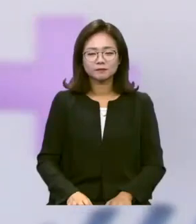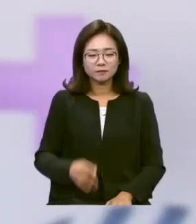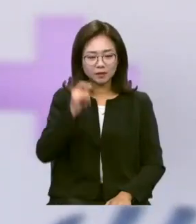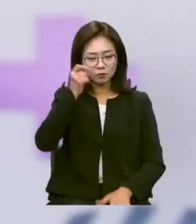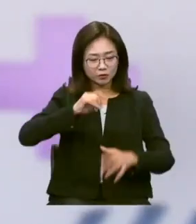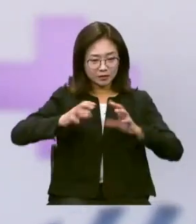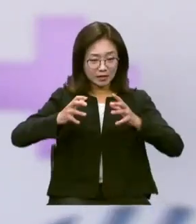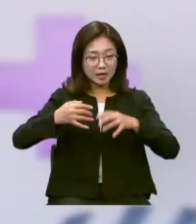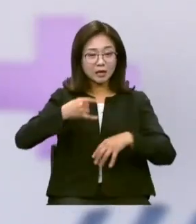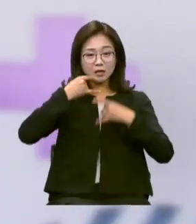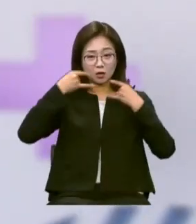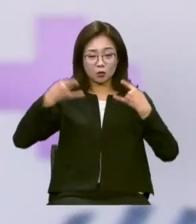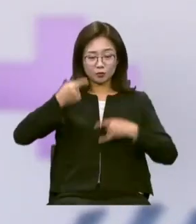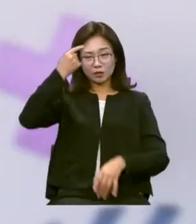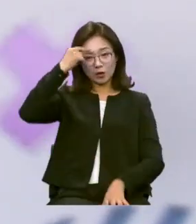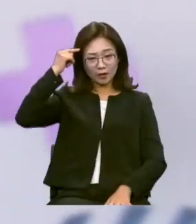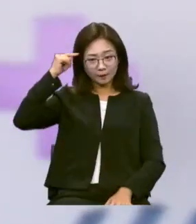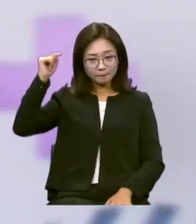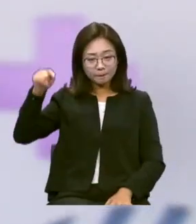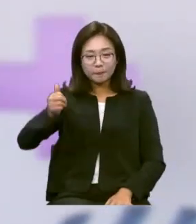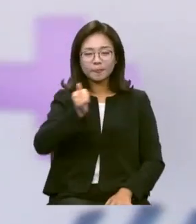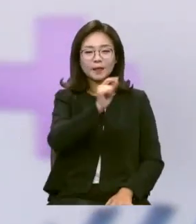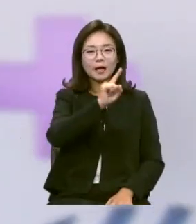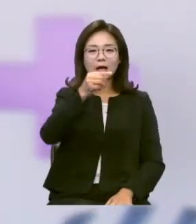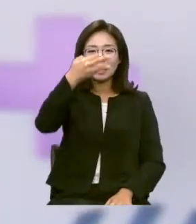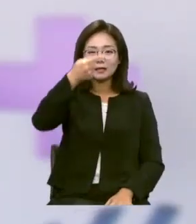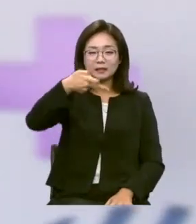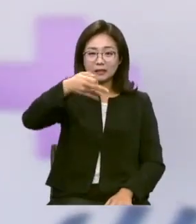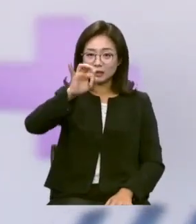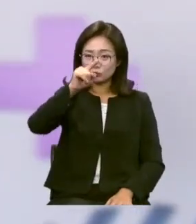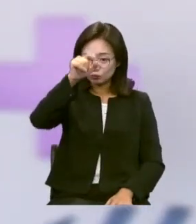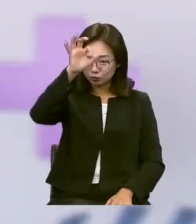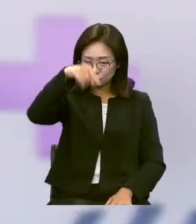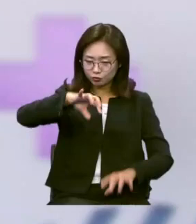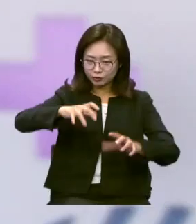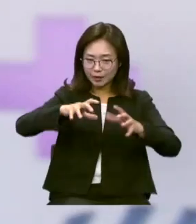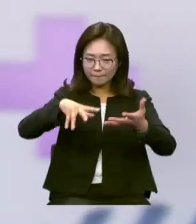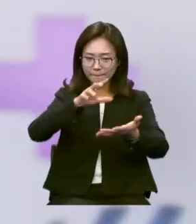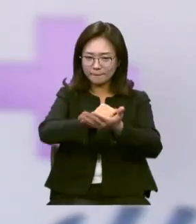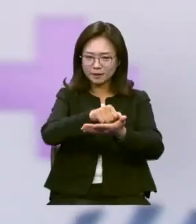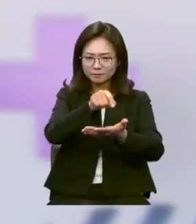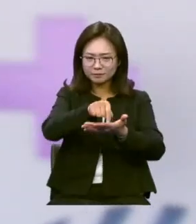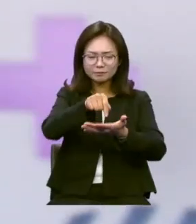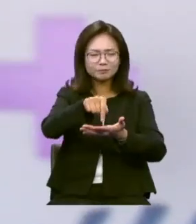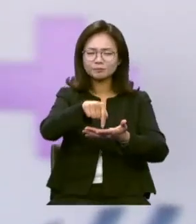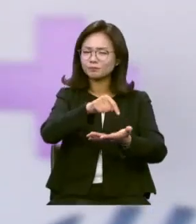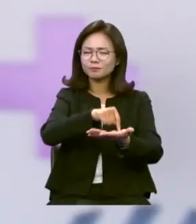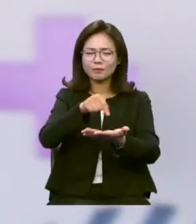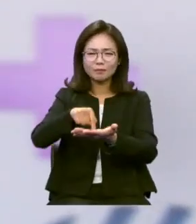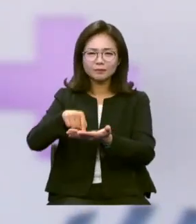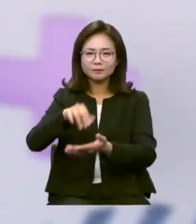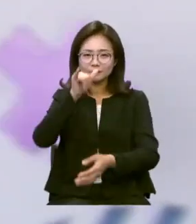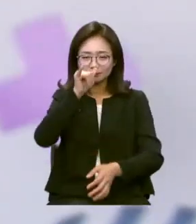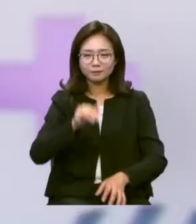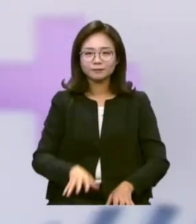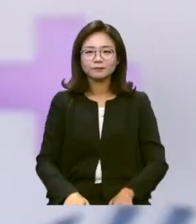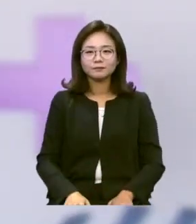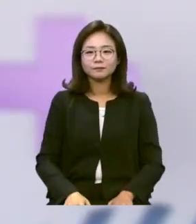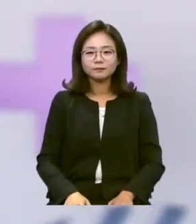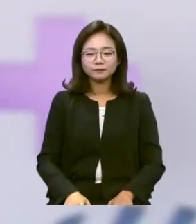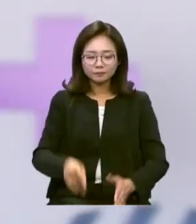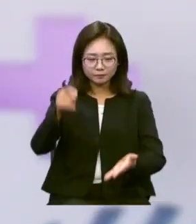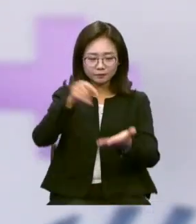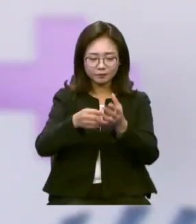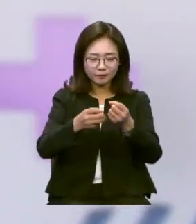우크라이나가 러시아로부터 제2의 도시 하르키우를 탈환한 지 반년이 넘었지만 아직 점령의 흔적들이 남아 있습니다. 지뢰 위험